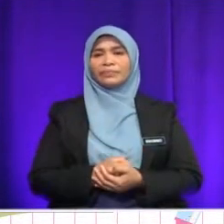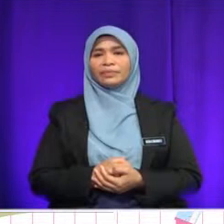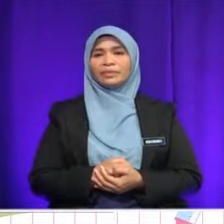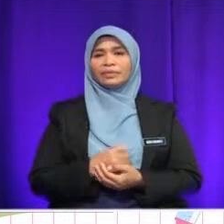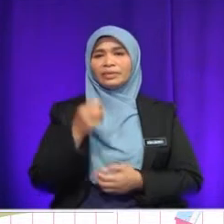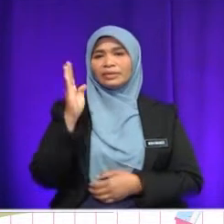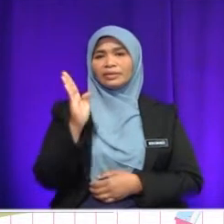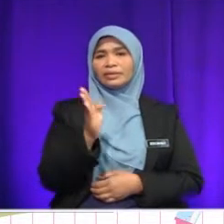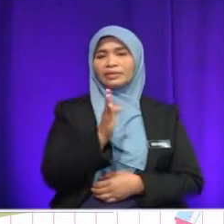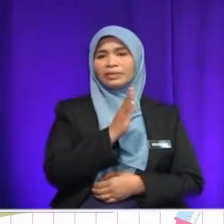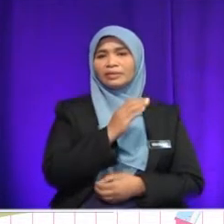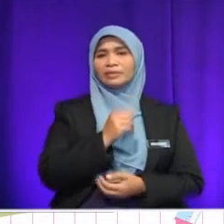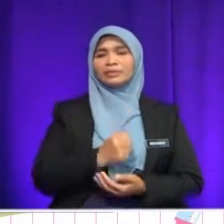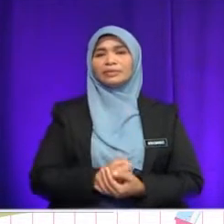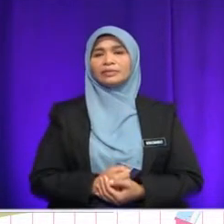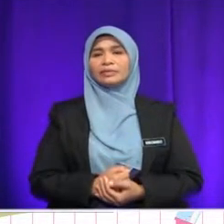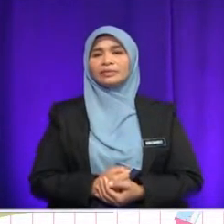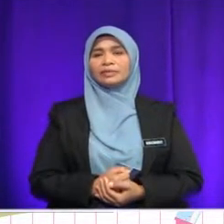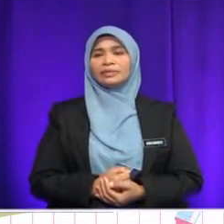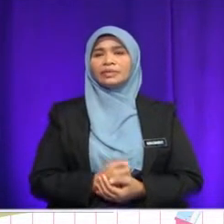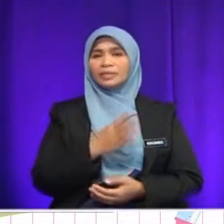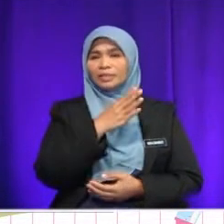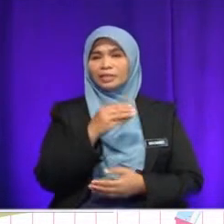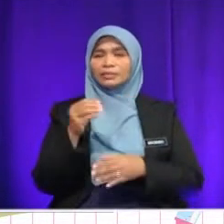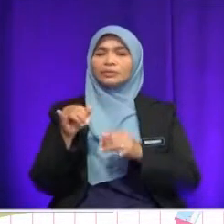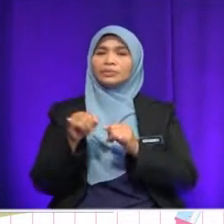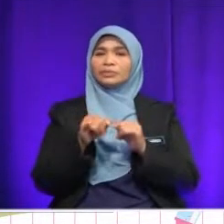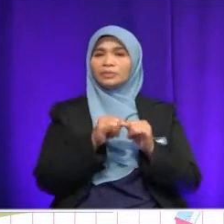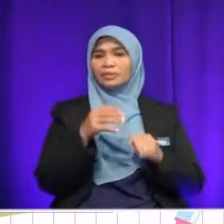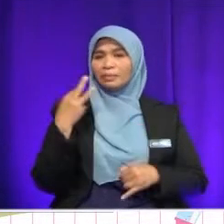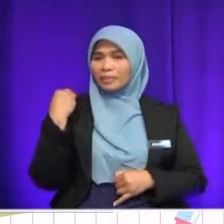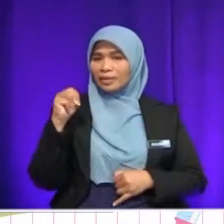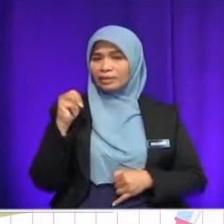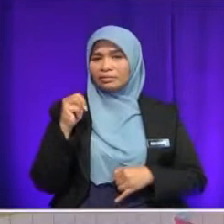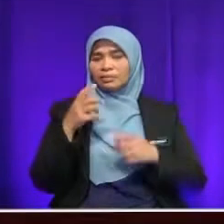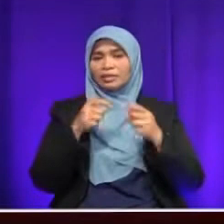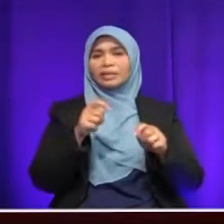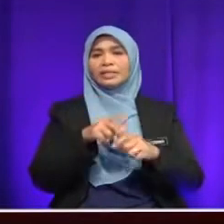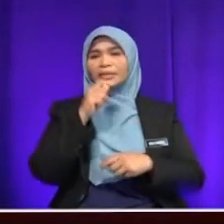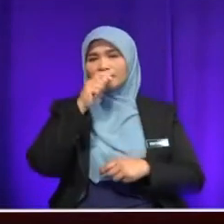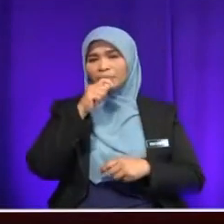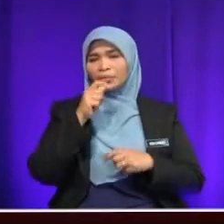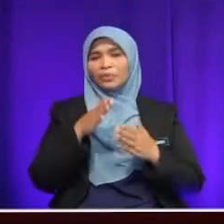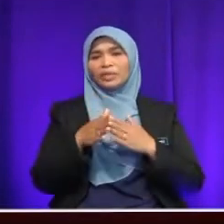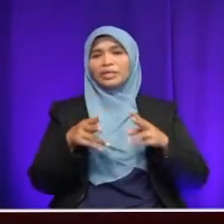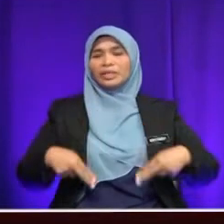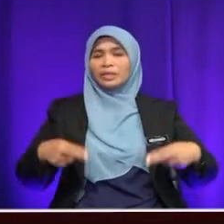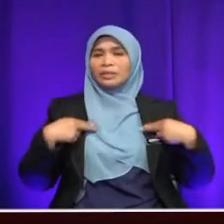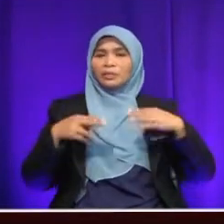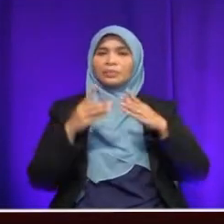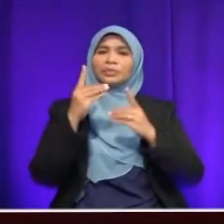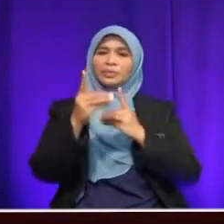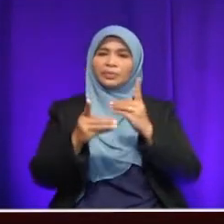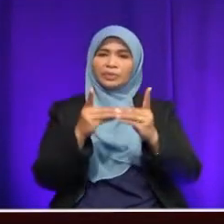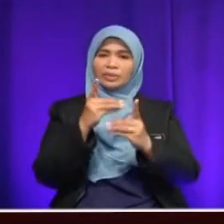Wagharrathumul hayatud dunya, serta mereka telah ditipu oleh kehidupan dunia. Okey, bagus